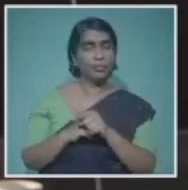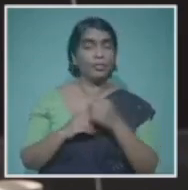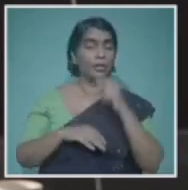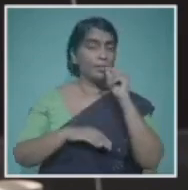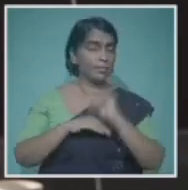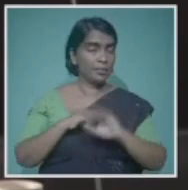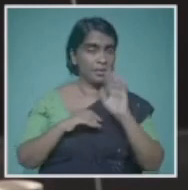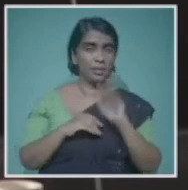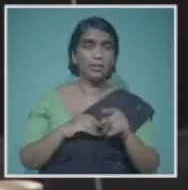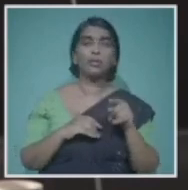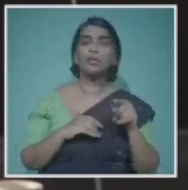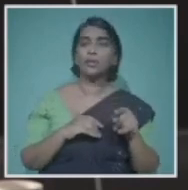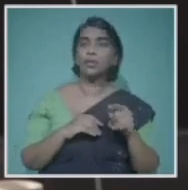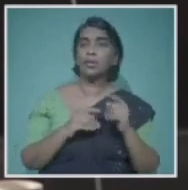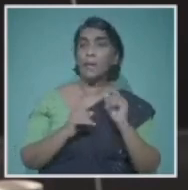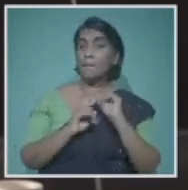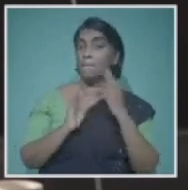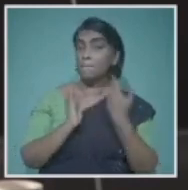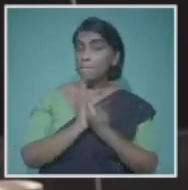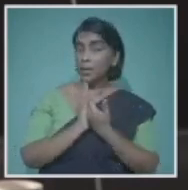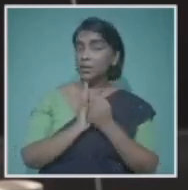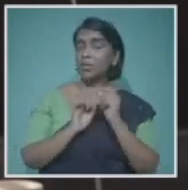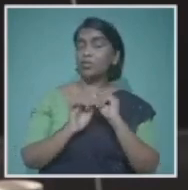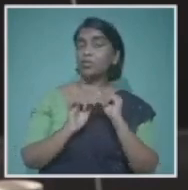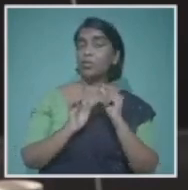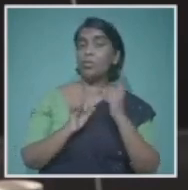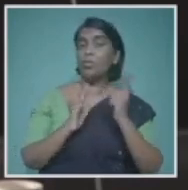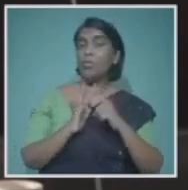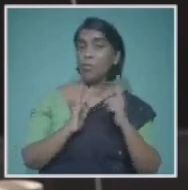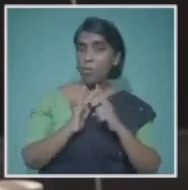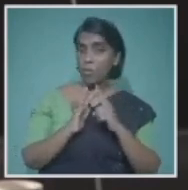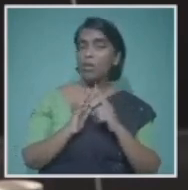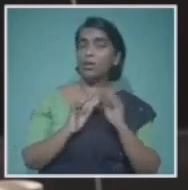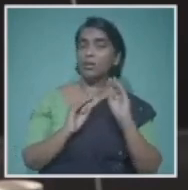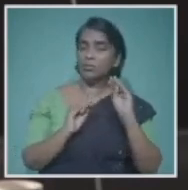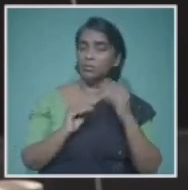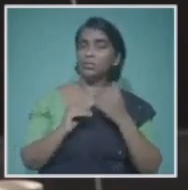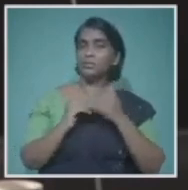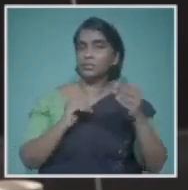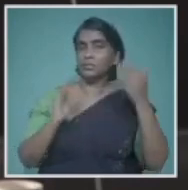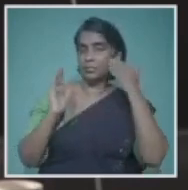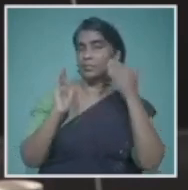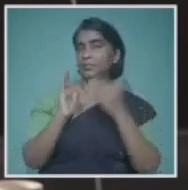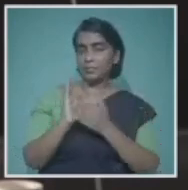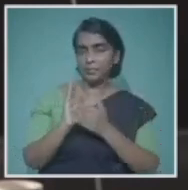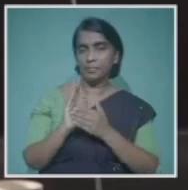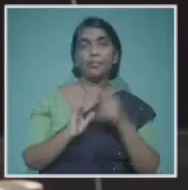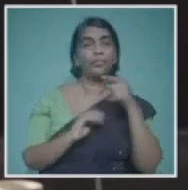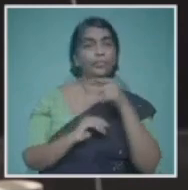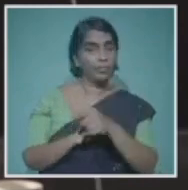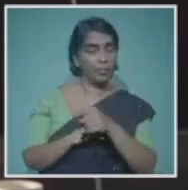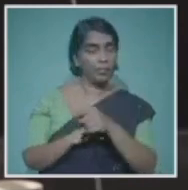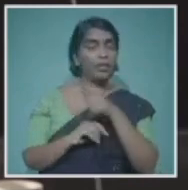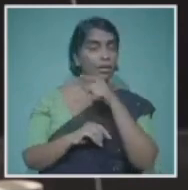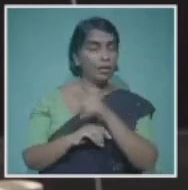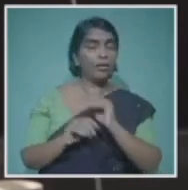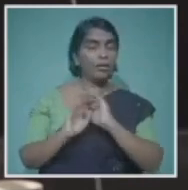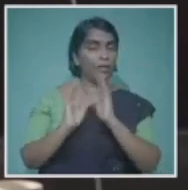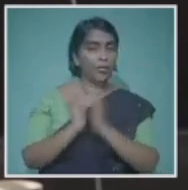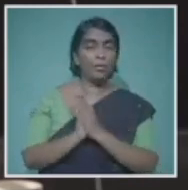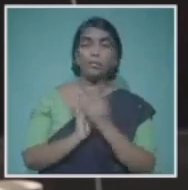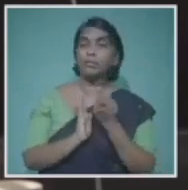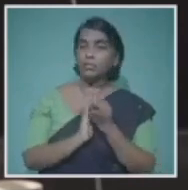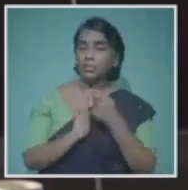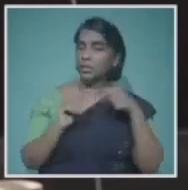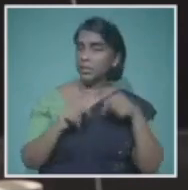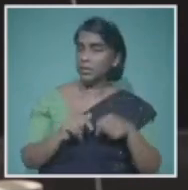නිර්මාණය වෙන්නේ ප්‍රතිපත්ති පොලියට යම්කිසි ආකාරයකට ප්‍රකාරව. එතකොට ඒ ඕවර්නයිට් රේට් එක